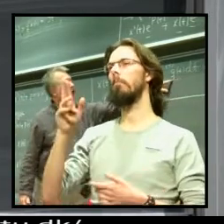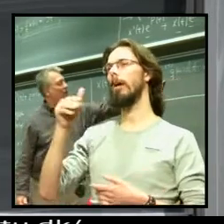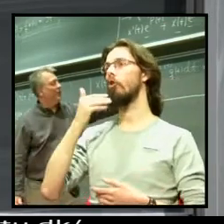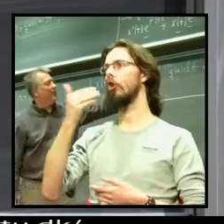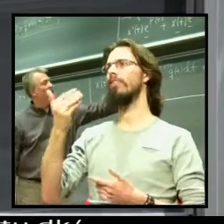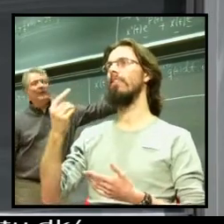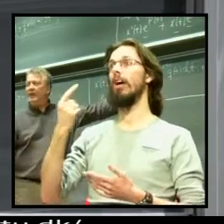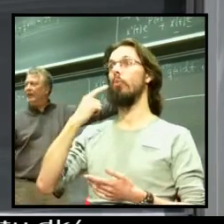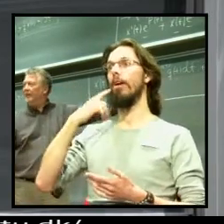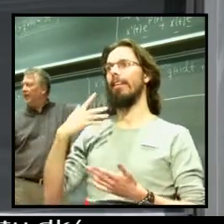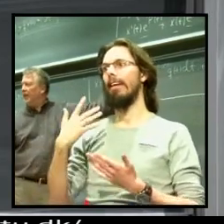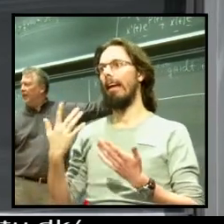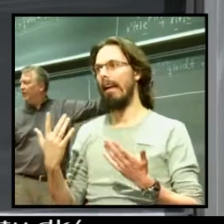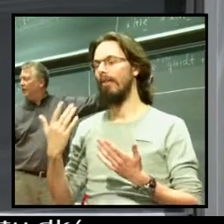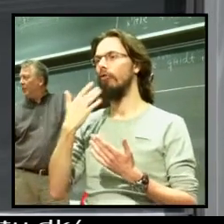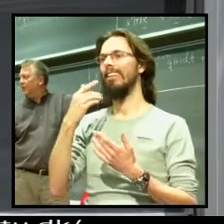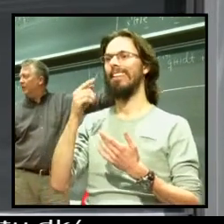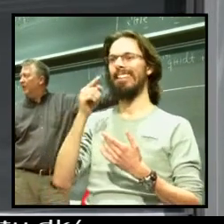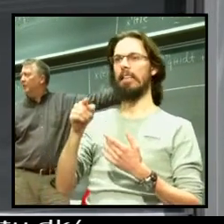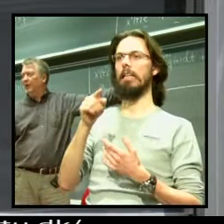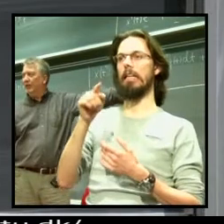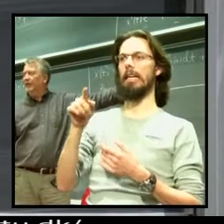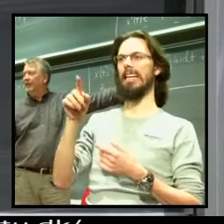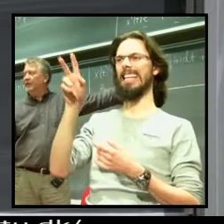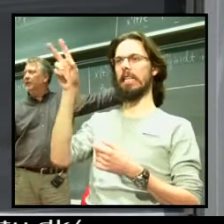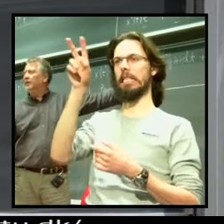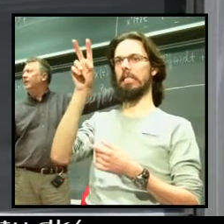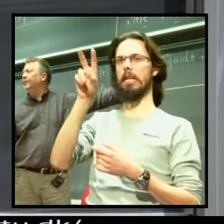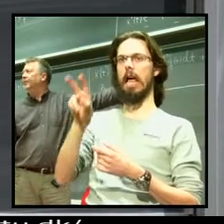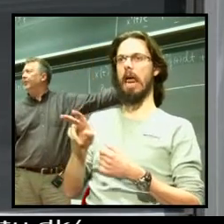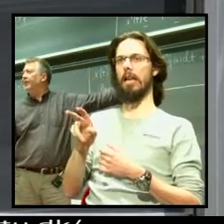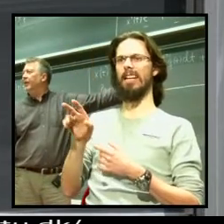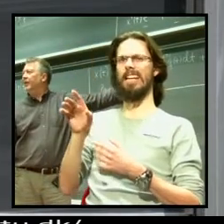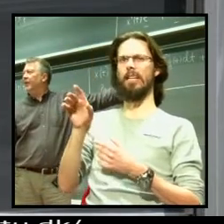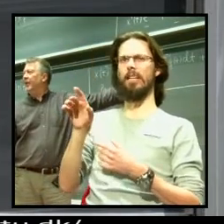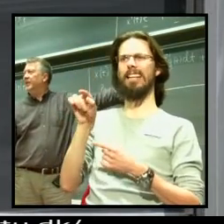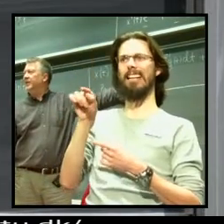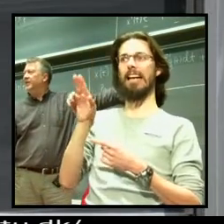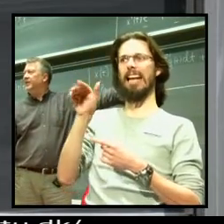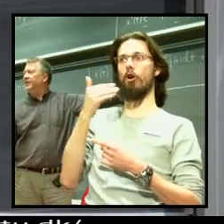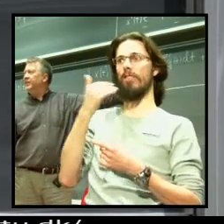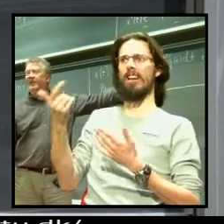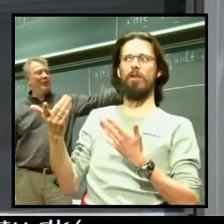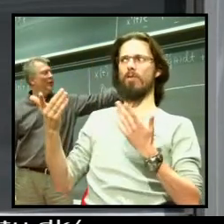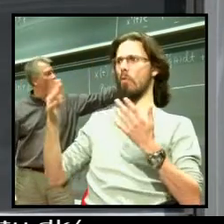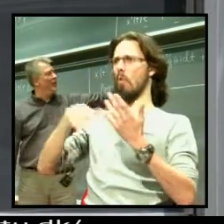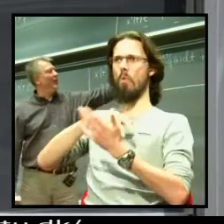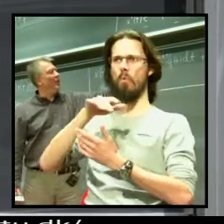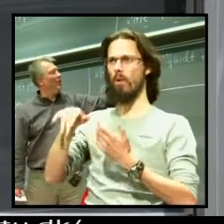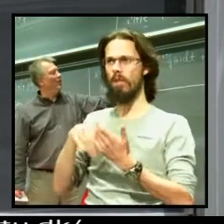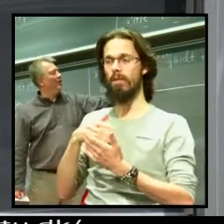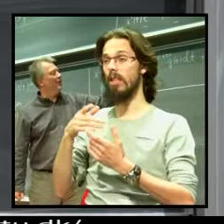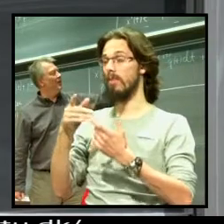være uheldig, ikke? Fordi det der integral kunne godt gå hen og blive noget rigtig griseri. Ja? Altså, der står noget med